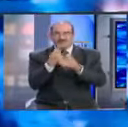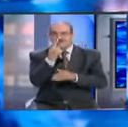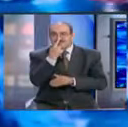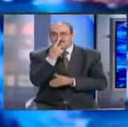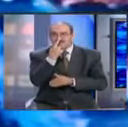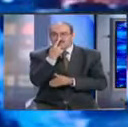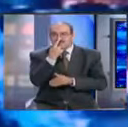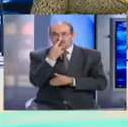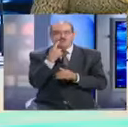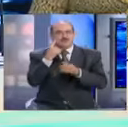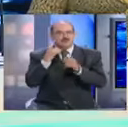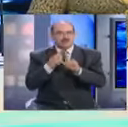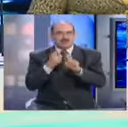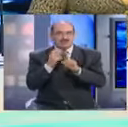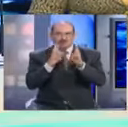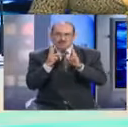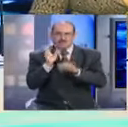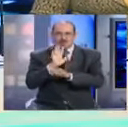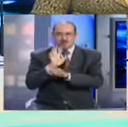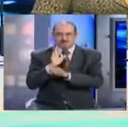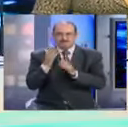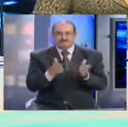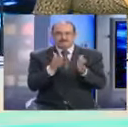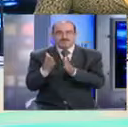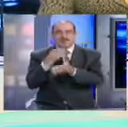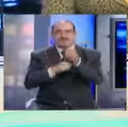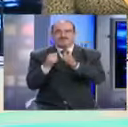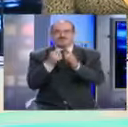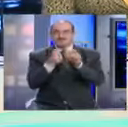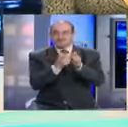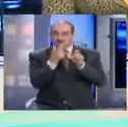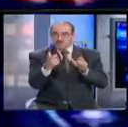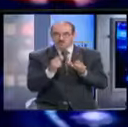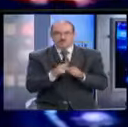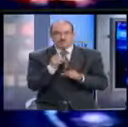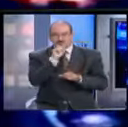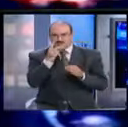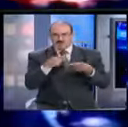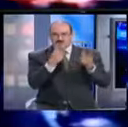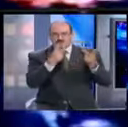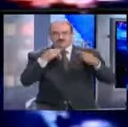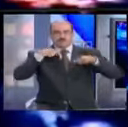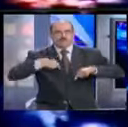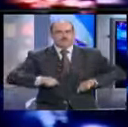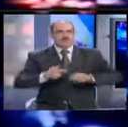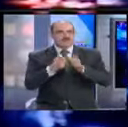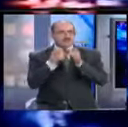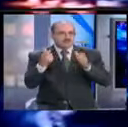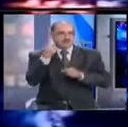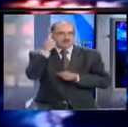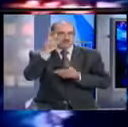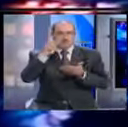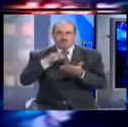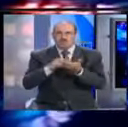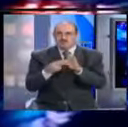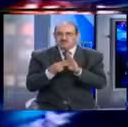التخصصات الفنية. وفي قطاع الصناعة، وبعد العرض الذي قدمه السيد وزير الصناعة حول مشروع